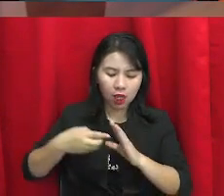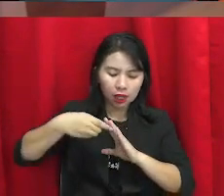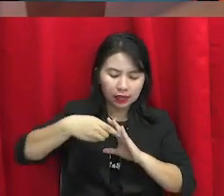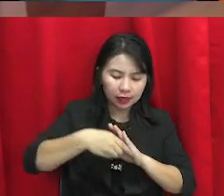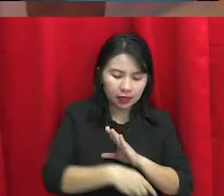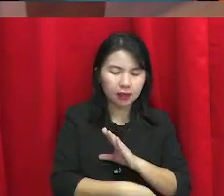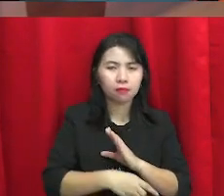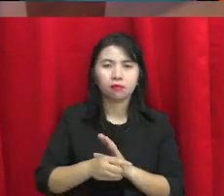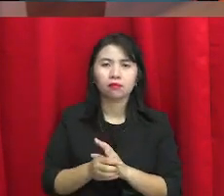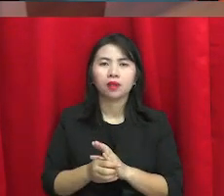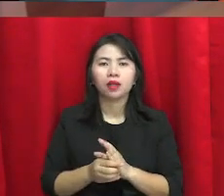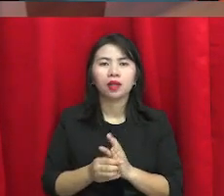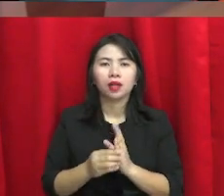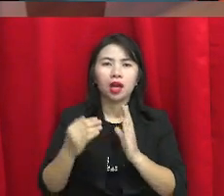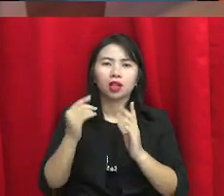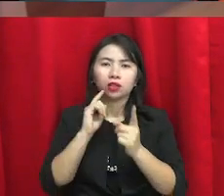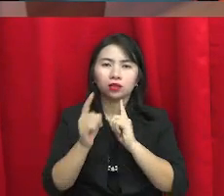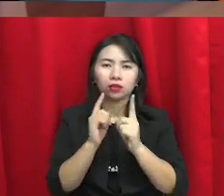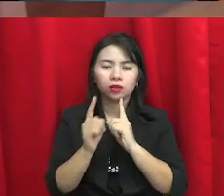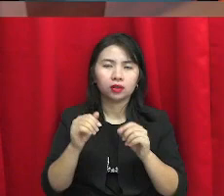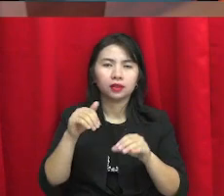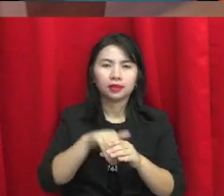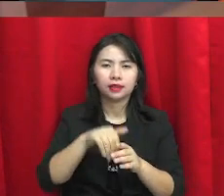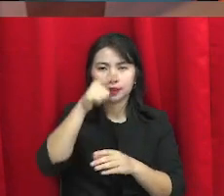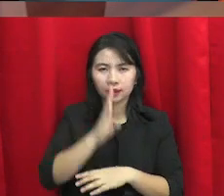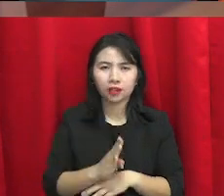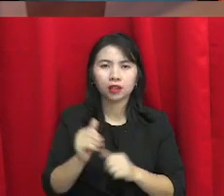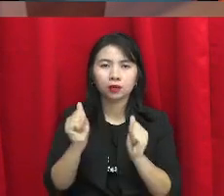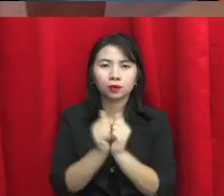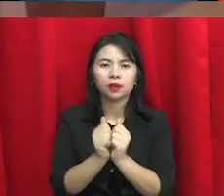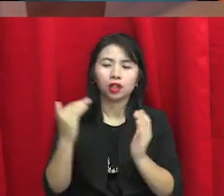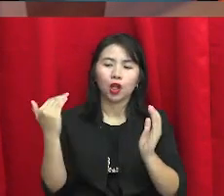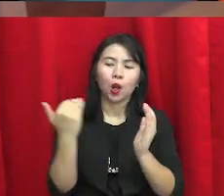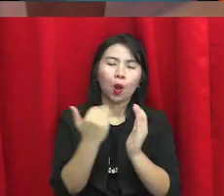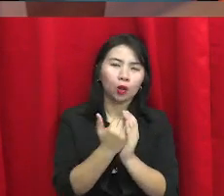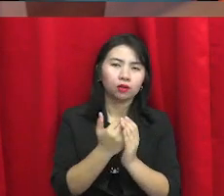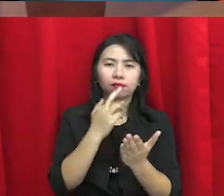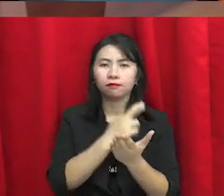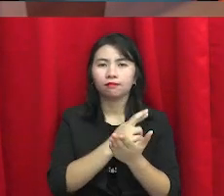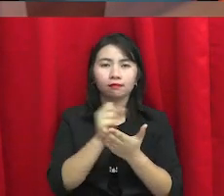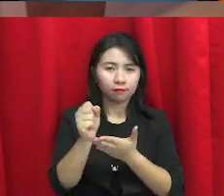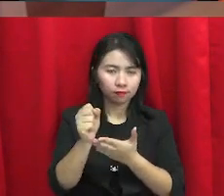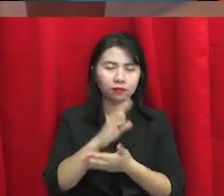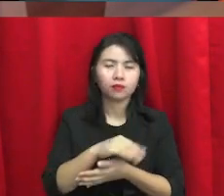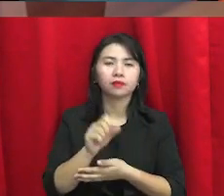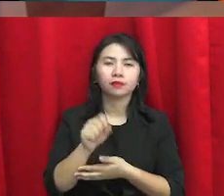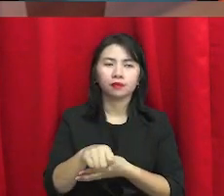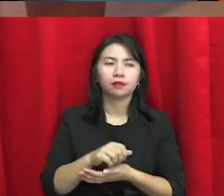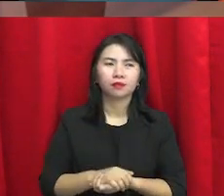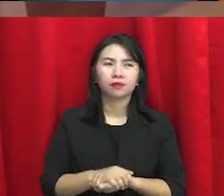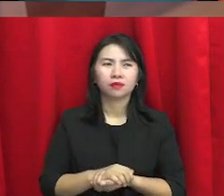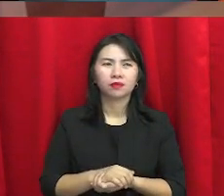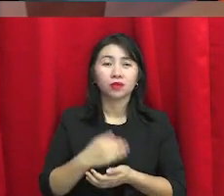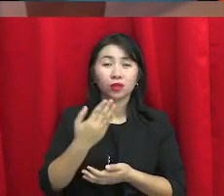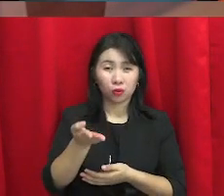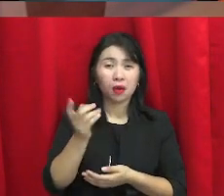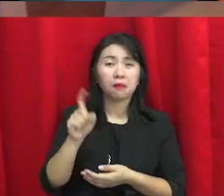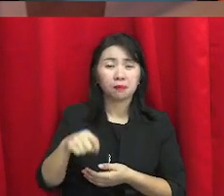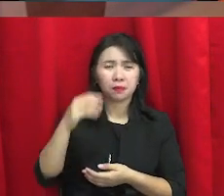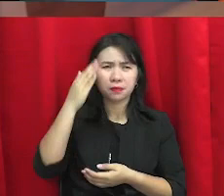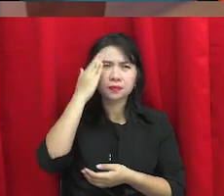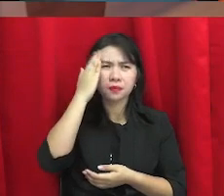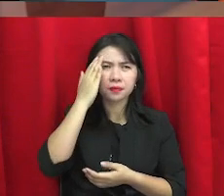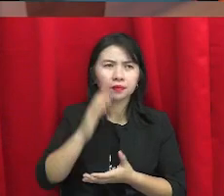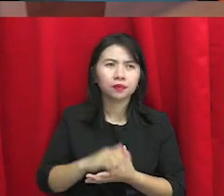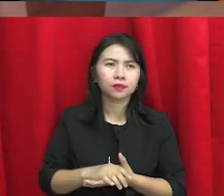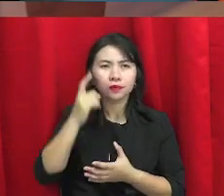relationship. You see? Bakit? Eh, syempre nga naman. Alam nyo naman yan. Kailangan nyo maglambing para makakuha kayo